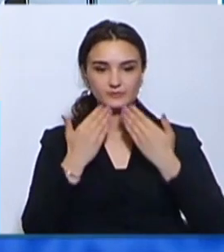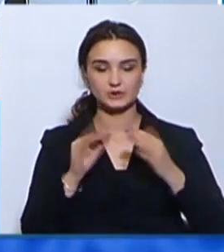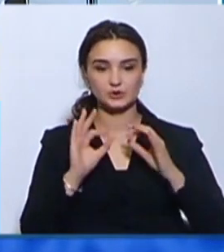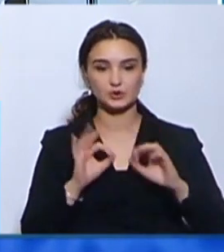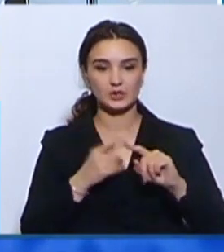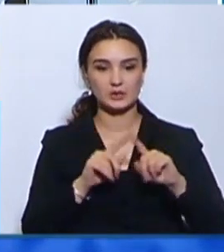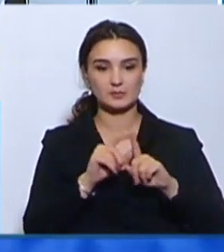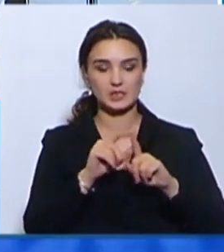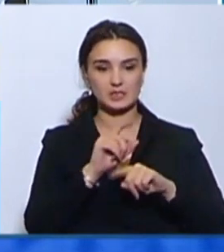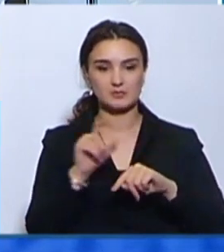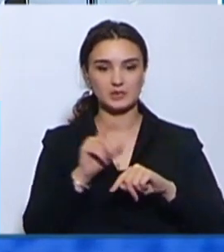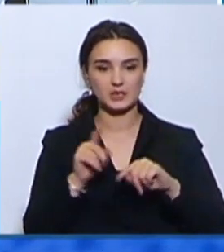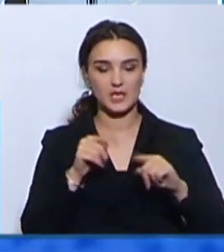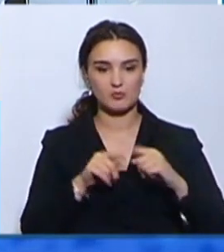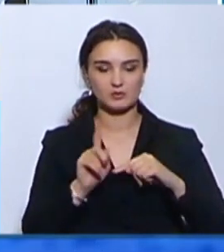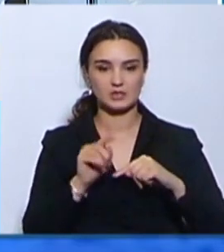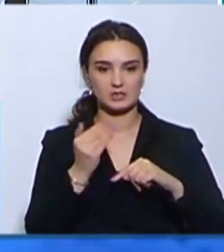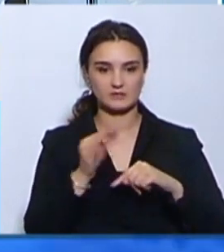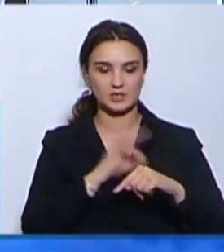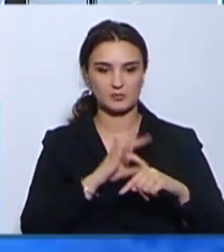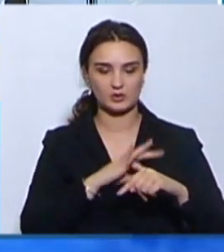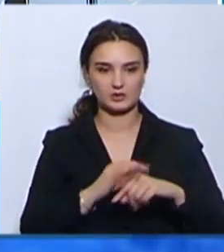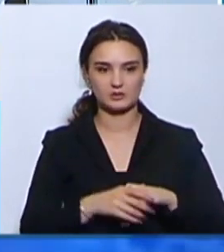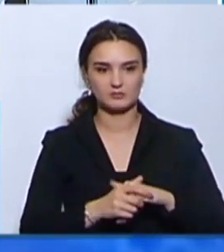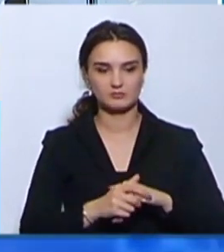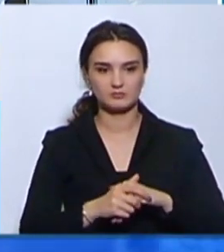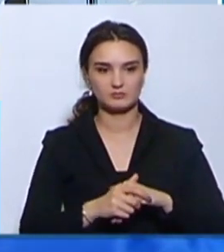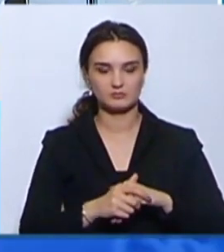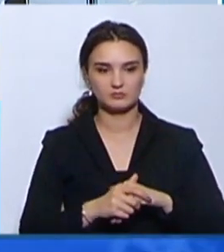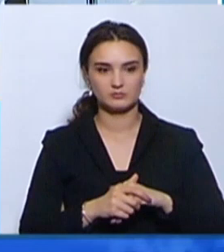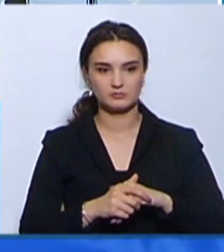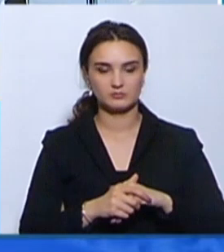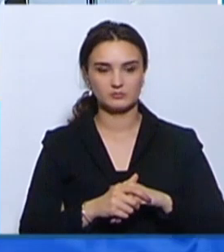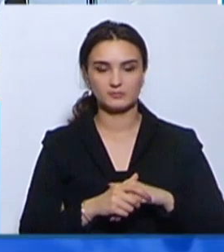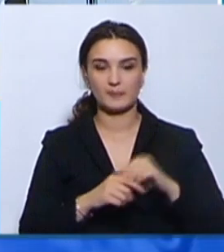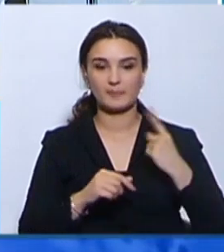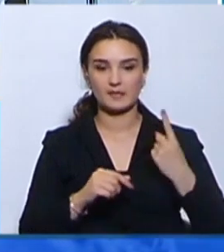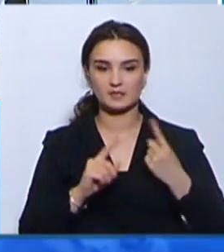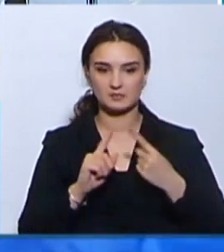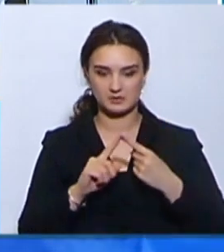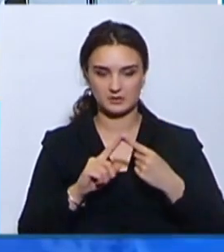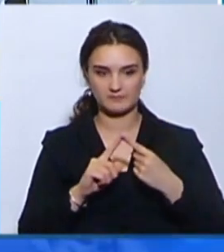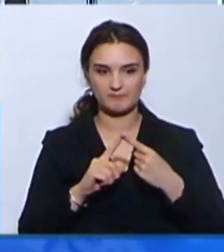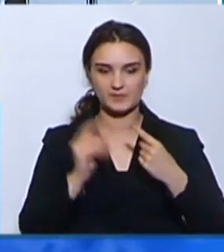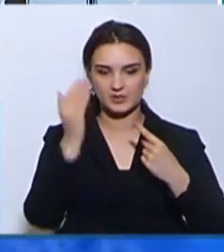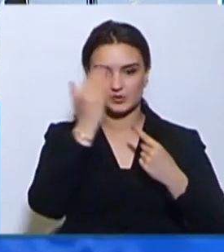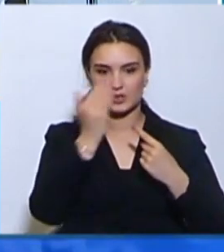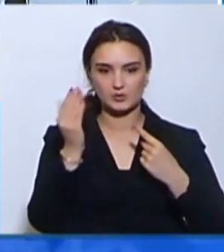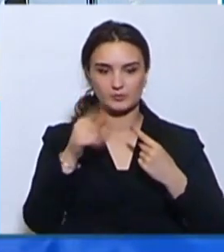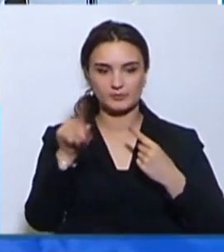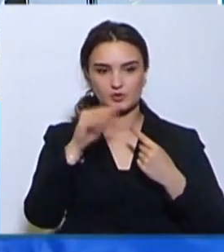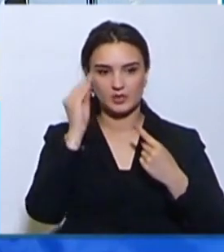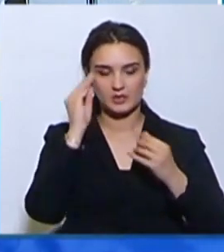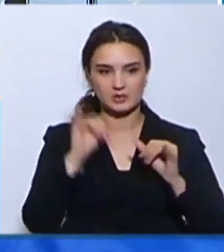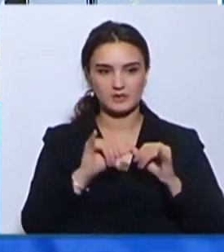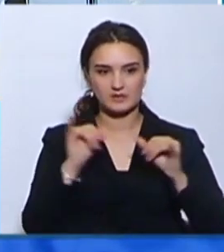სწორედ იმ ფრაზებიდან გამომდინარე, რომელიც თქვენ გამოიყენეთ განმარტებისათვის. ერთი მხრივ, საზოგადოებაში გავრცელებული